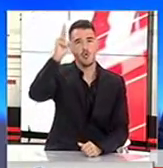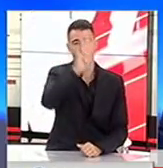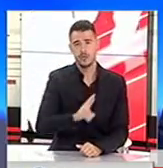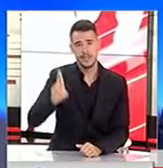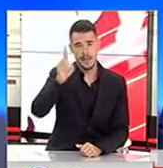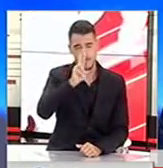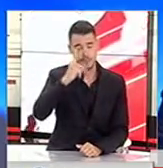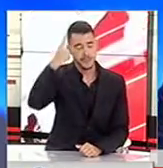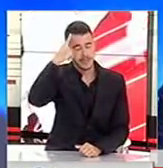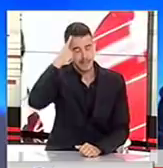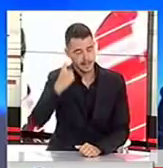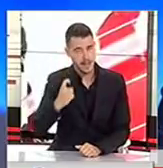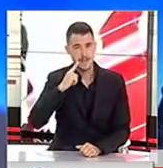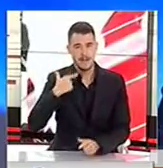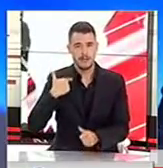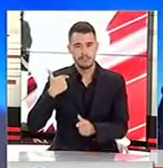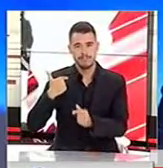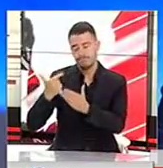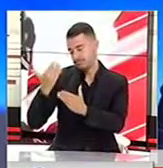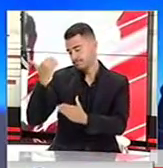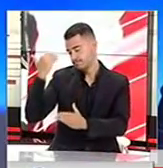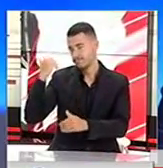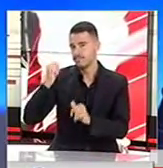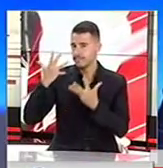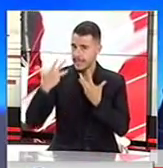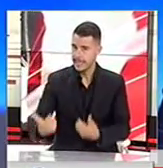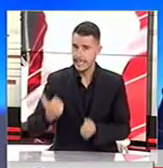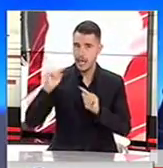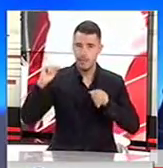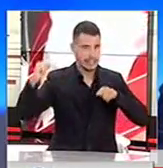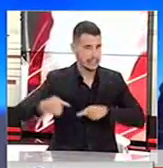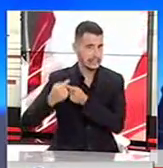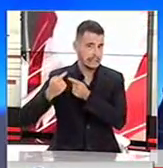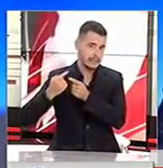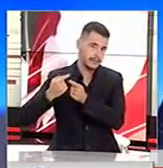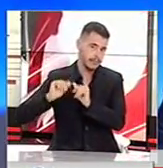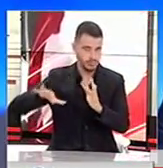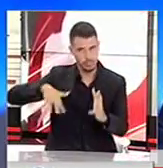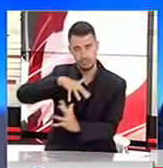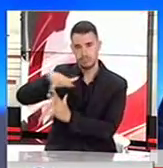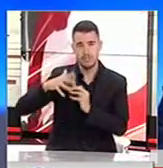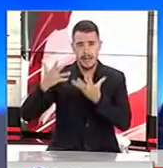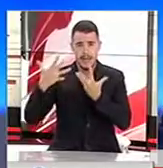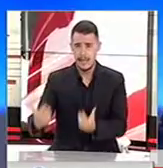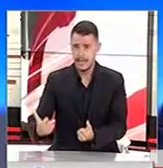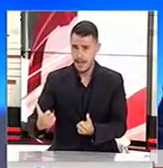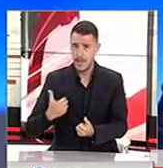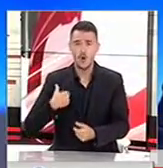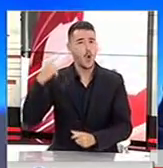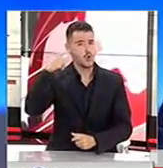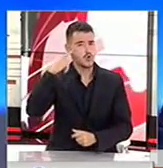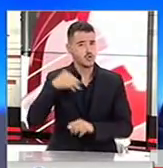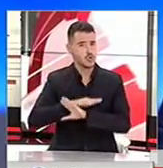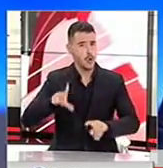Δώσαμε τα μηνύματα που έπρεπε να δώσουμε. Πιστεύω ότι ήμασταν υποχρεωμένοι να τα δώσουμε τα μηνύματα αυτά. Τώρα δουλεύουμε προκειμένου να